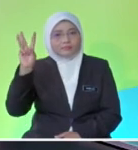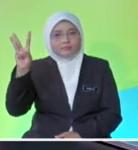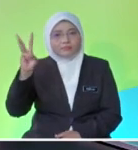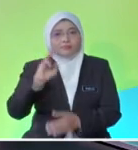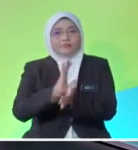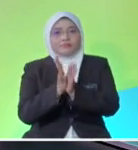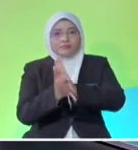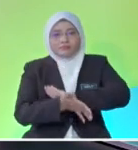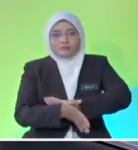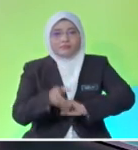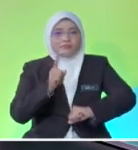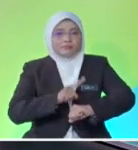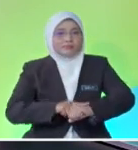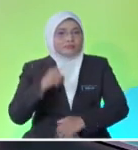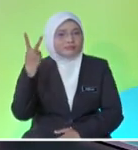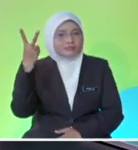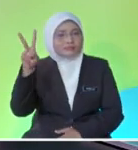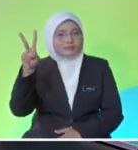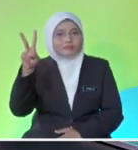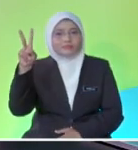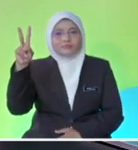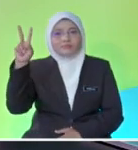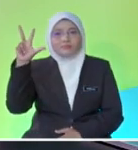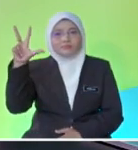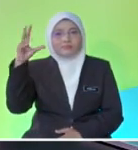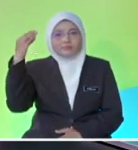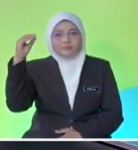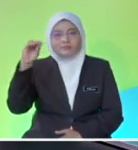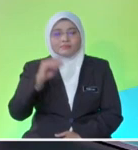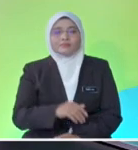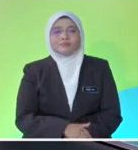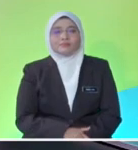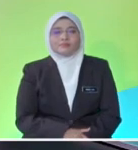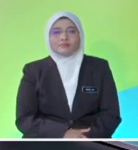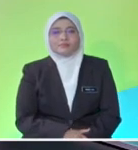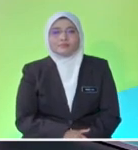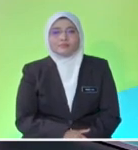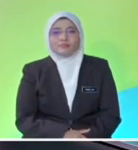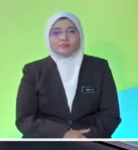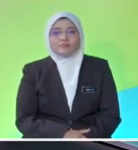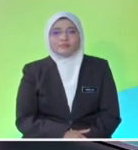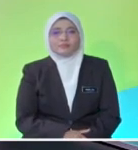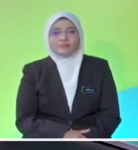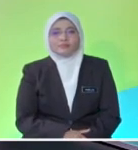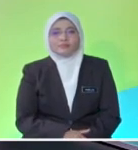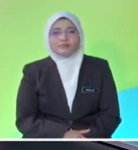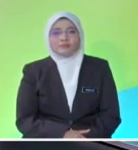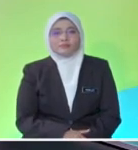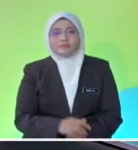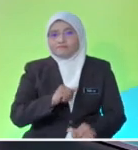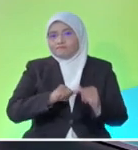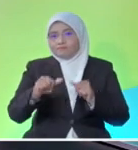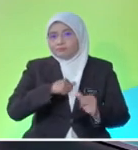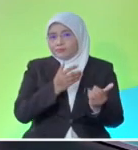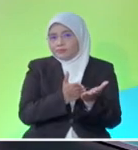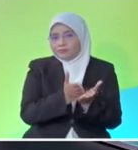Cikgu. Kemudian, aktivitinya berterusan. Kita terus pergi kepada aktiviti seterusnya. Ifah